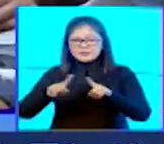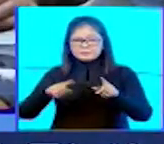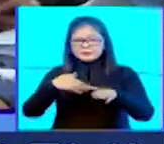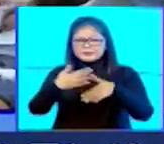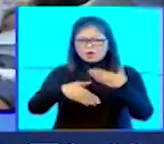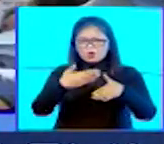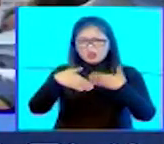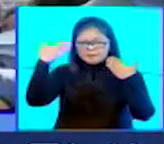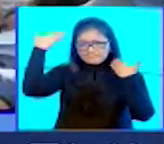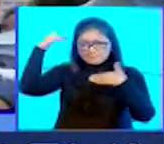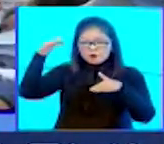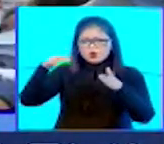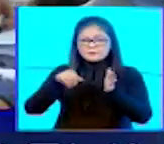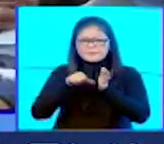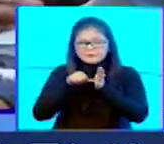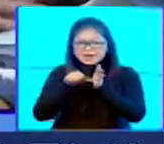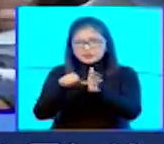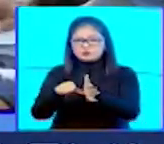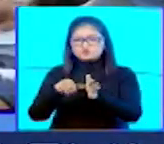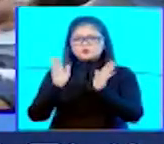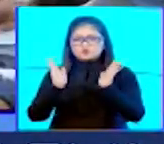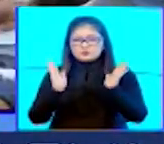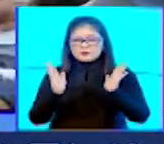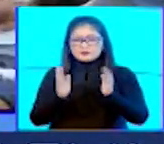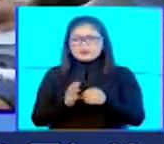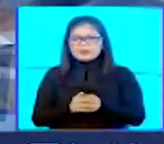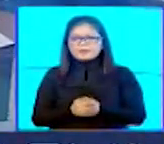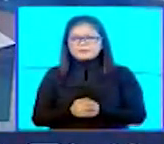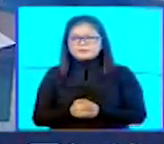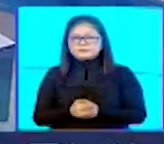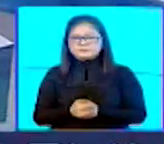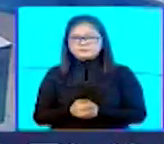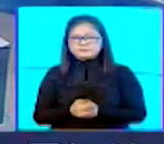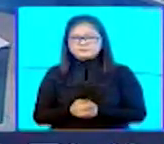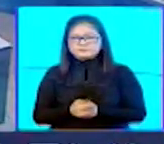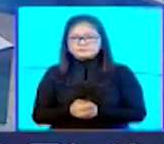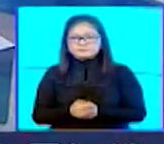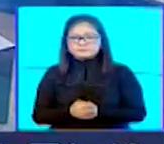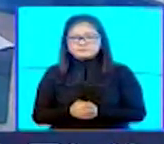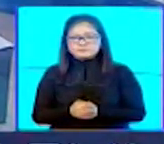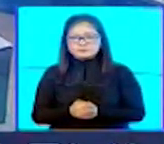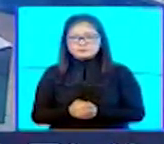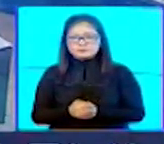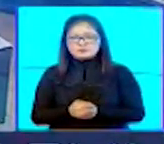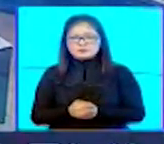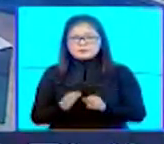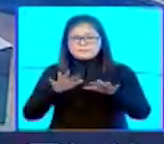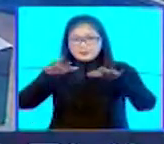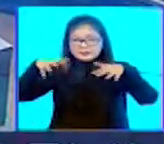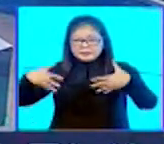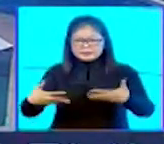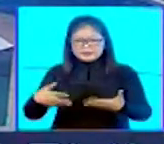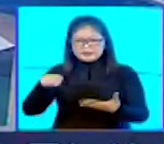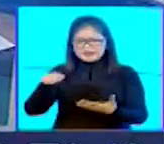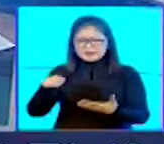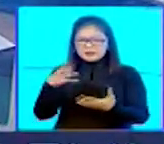memberikan kebijakan kepada para penyewa dan toko-toko. Baik, terakhir Pak Alfonsus, kalau kita lihat ini kan pandemi masih belum diketahui kapan akan berakhir. Kalau kita perhatikan